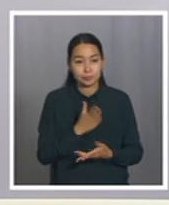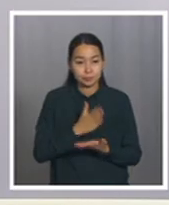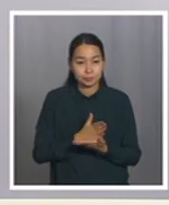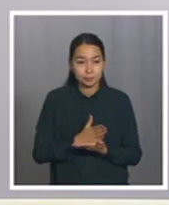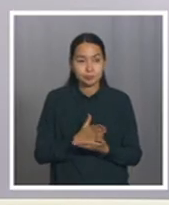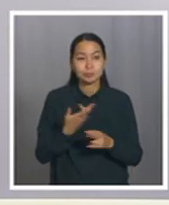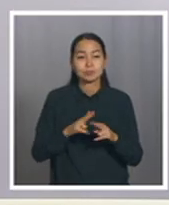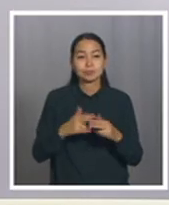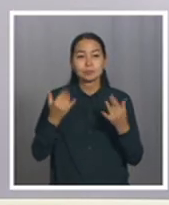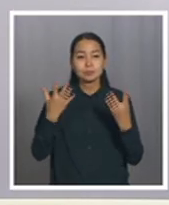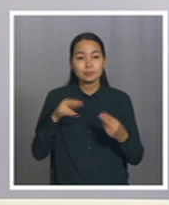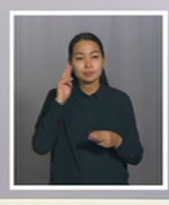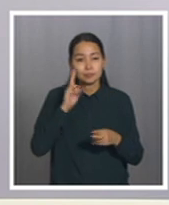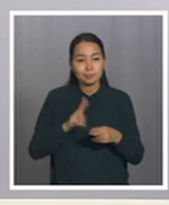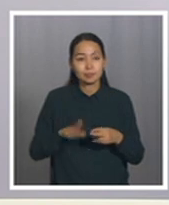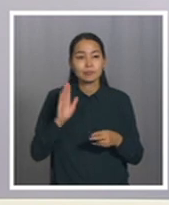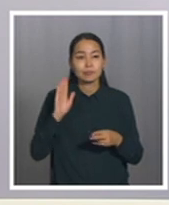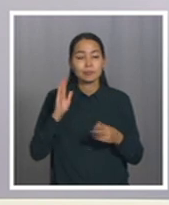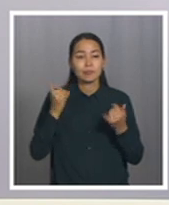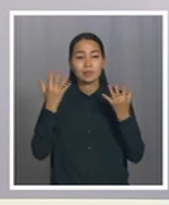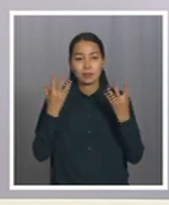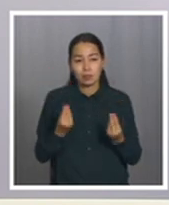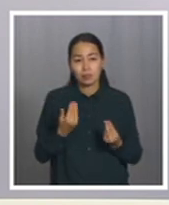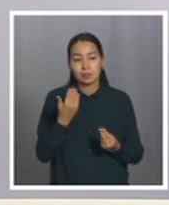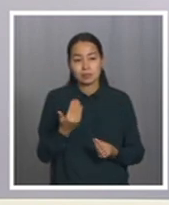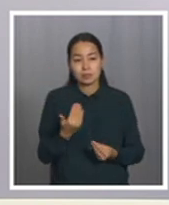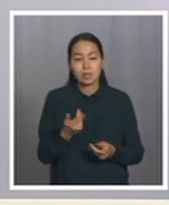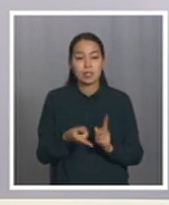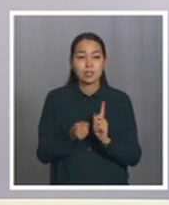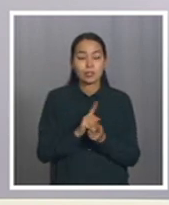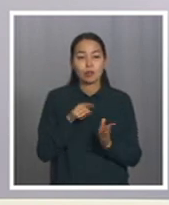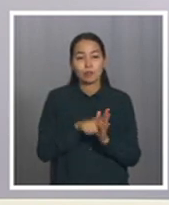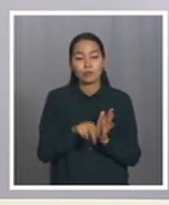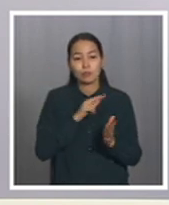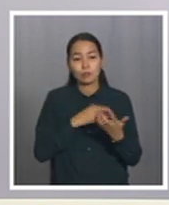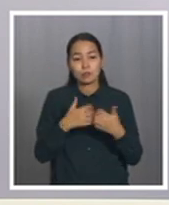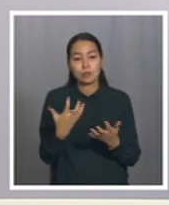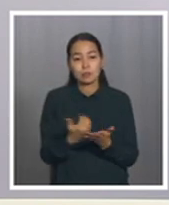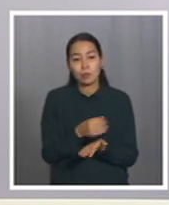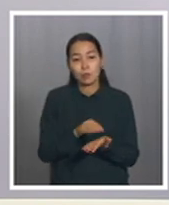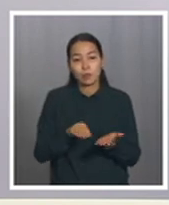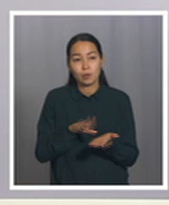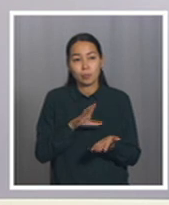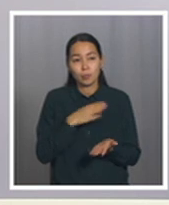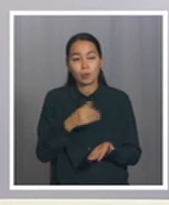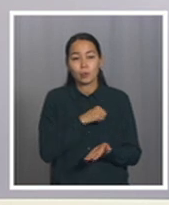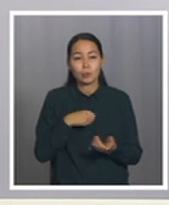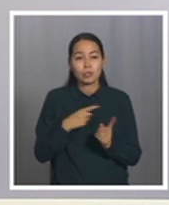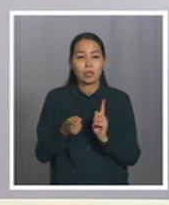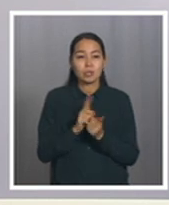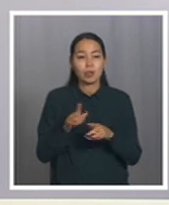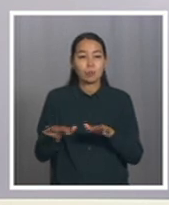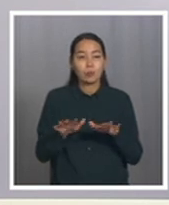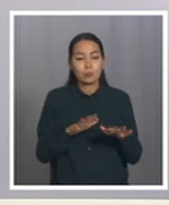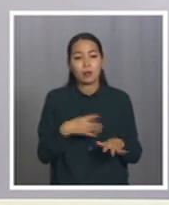Осымен бүгінгі сабағымыз аяқталды. Бүгінгі сабақта біз кері функцияны табуды қайталадық, және өзара кері функциялардың орналасу